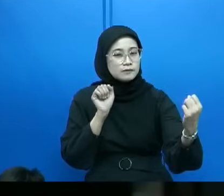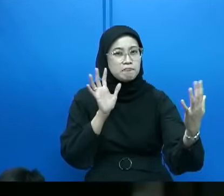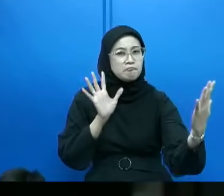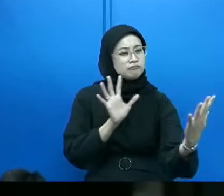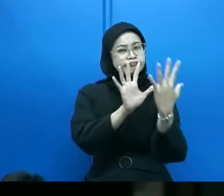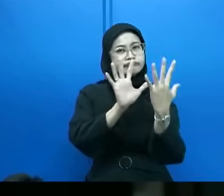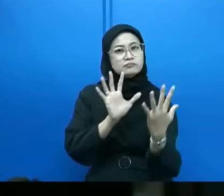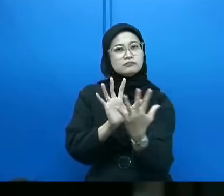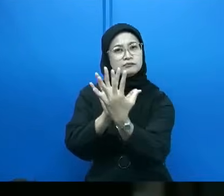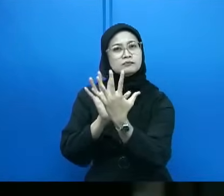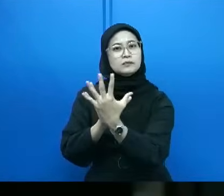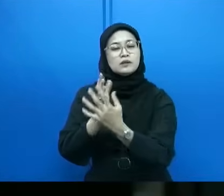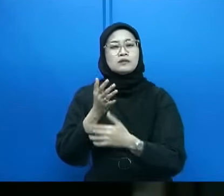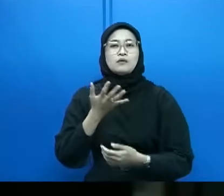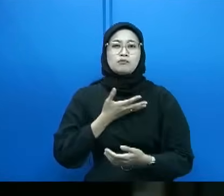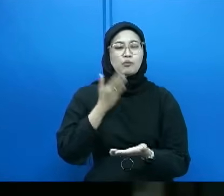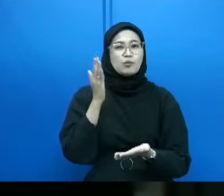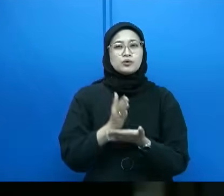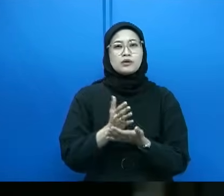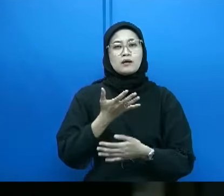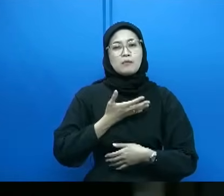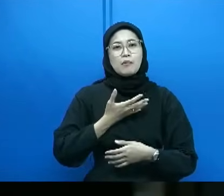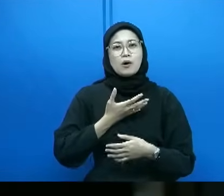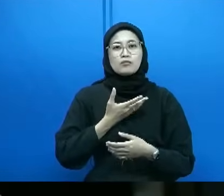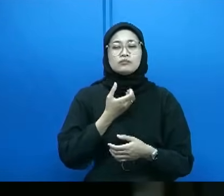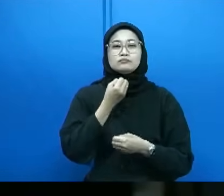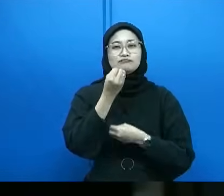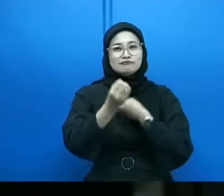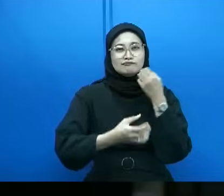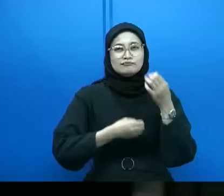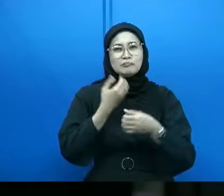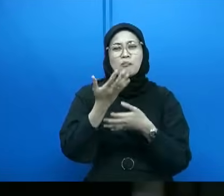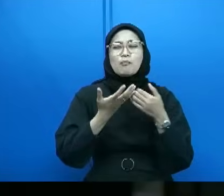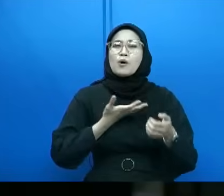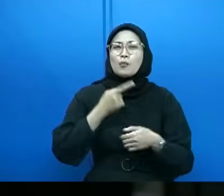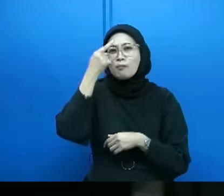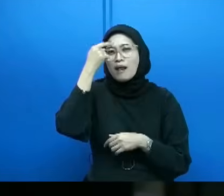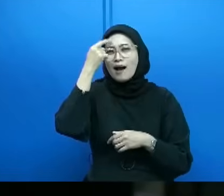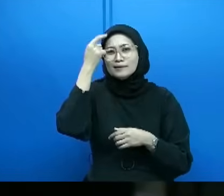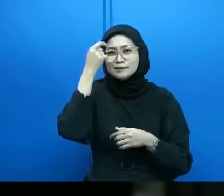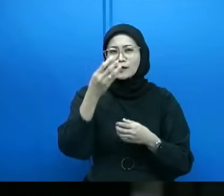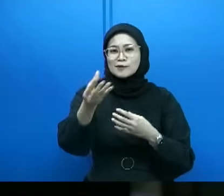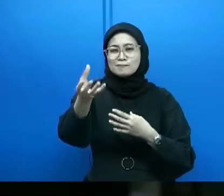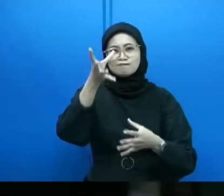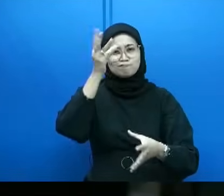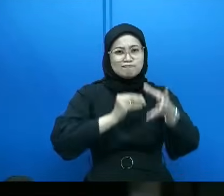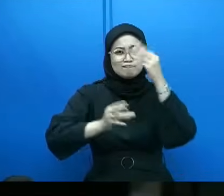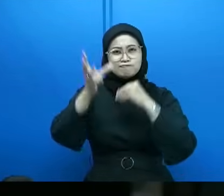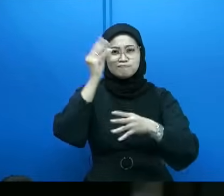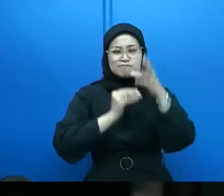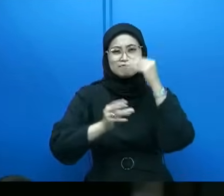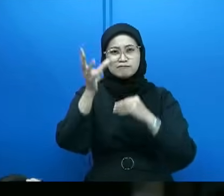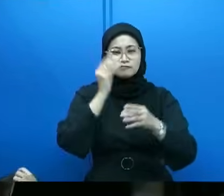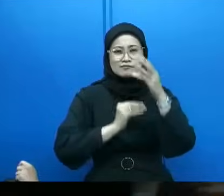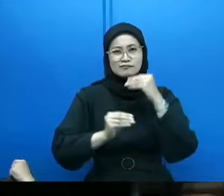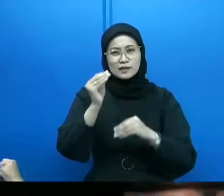baik. Jadi saya datang ke sini bukan untuk mengisi, tapi saya ingin belajar dari Anda semua dan kita sama-sama melihat bagaimana